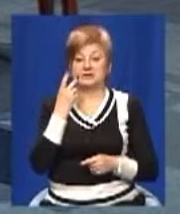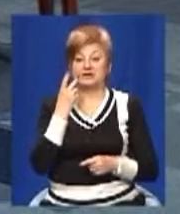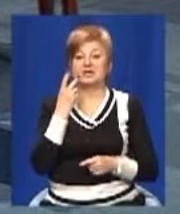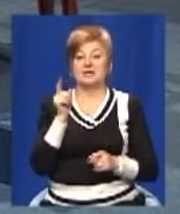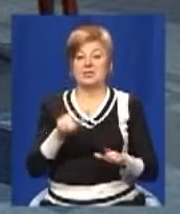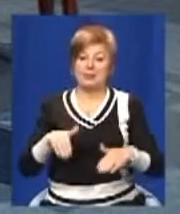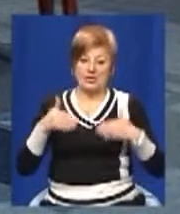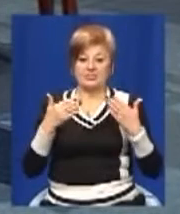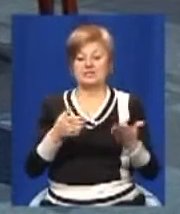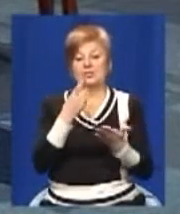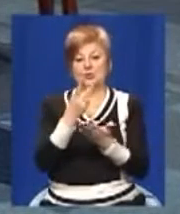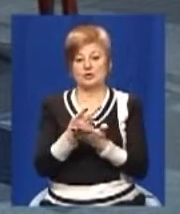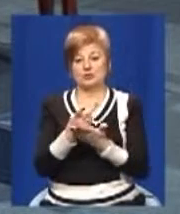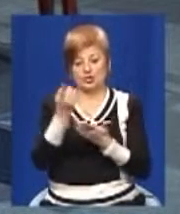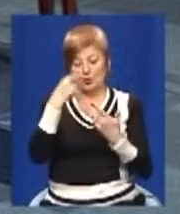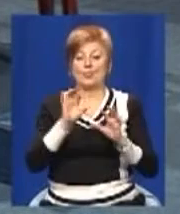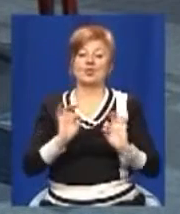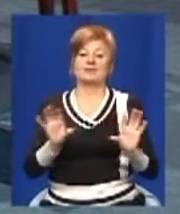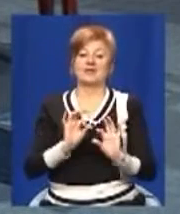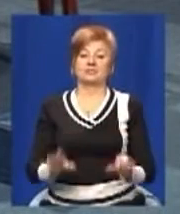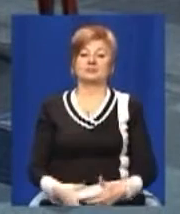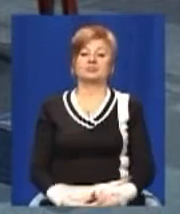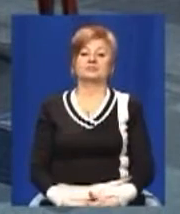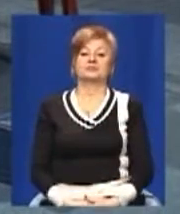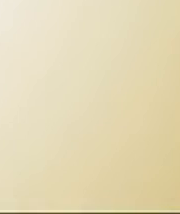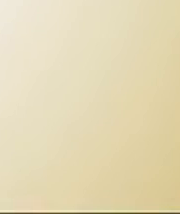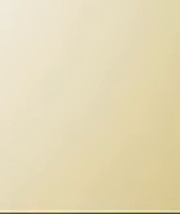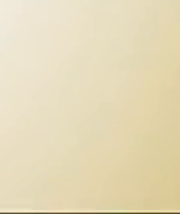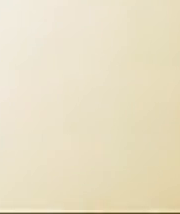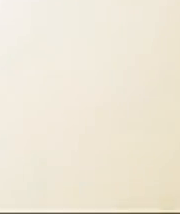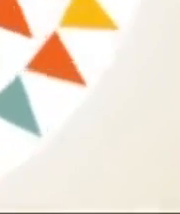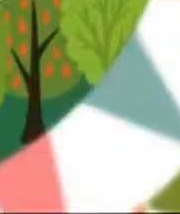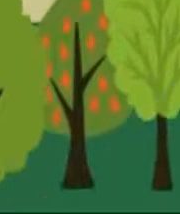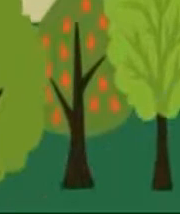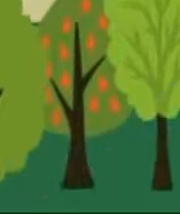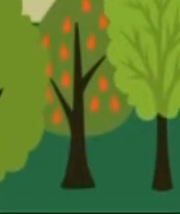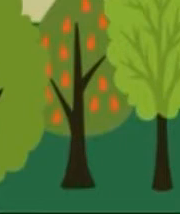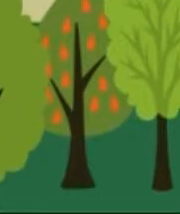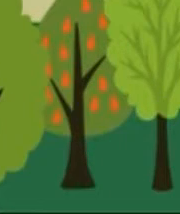таки пропонуємо вам передивитися мультфільм.